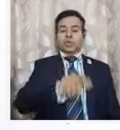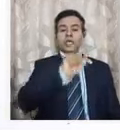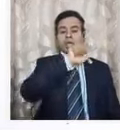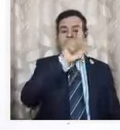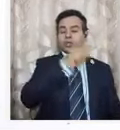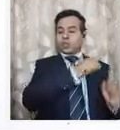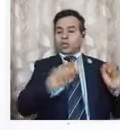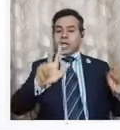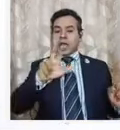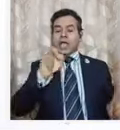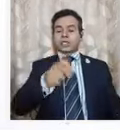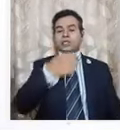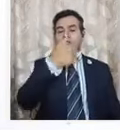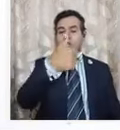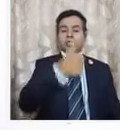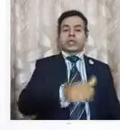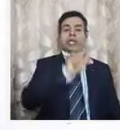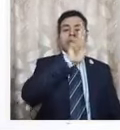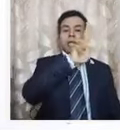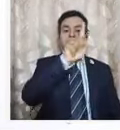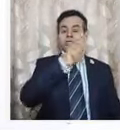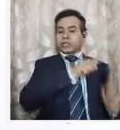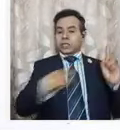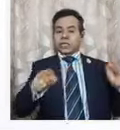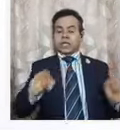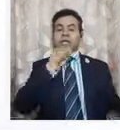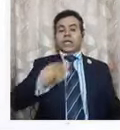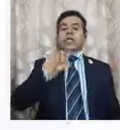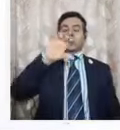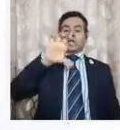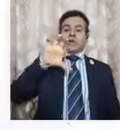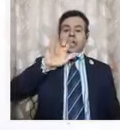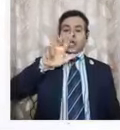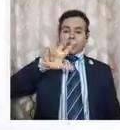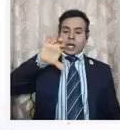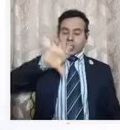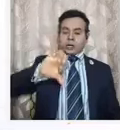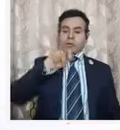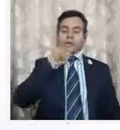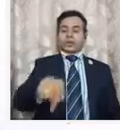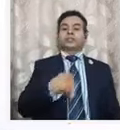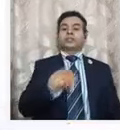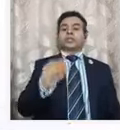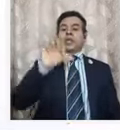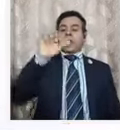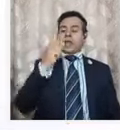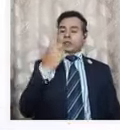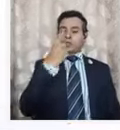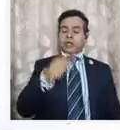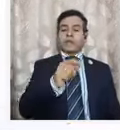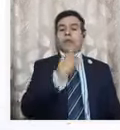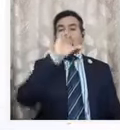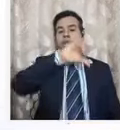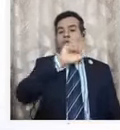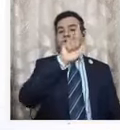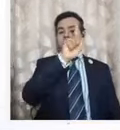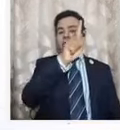11 জন, 61 থেকে 70 14 জন, 71 থেকে 80 6 জন, 81 থেকে 90 1 জন